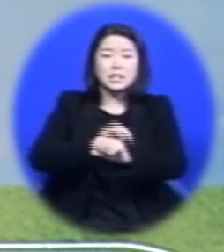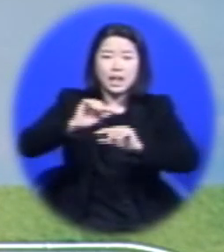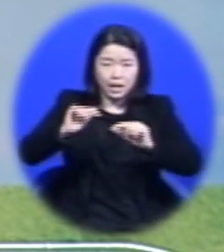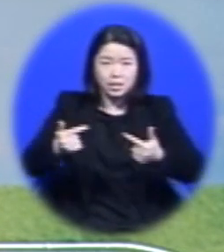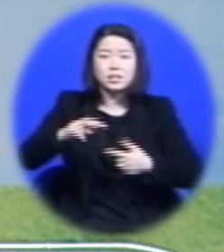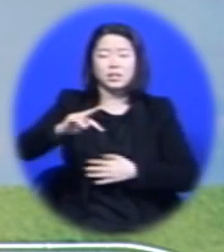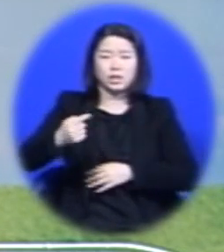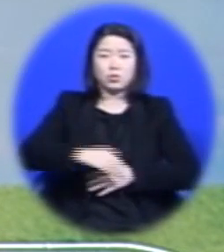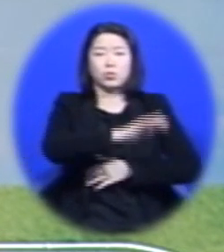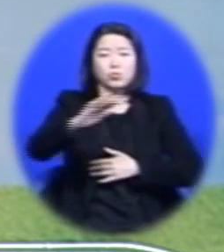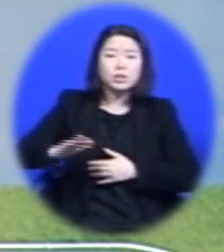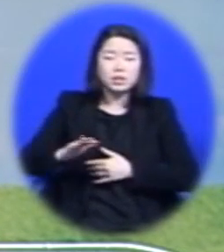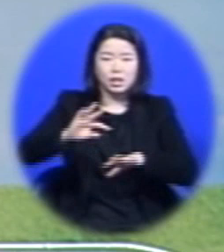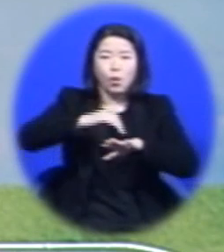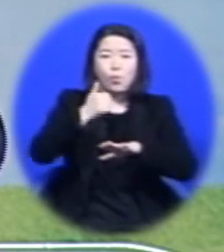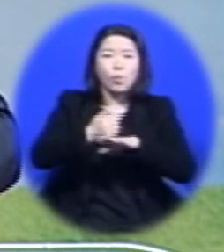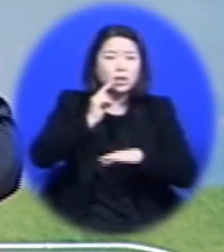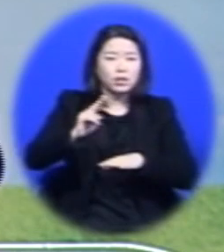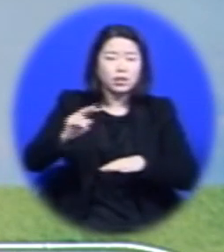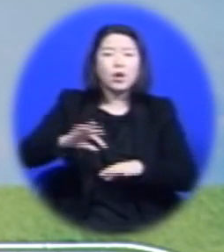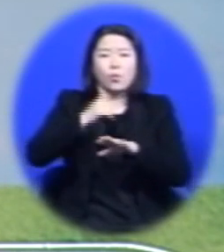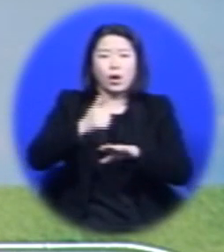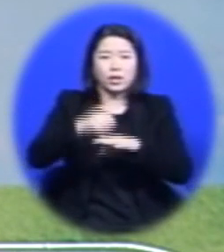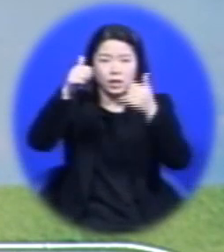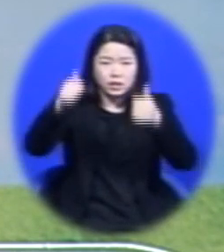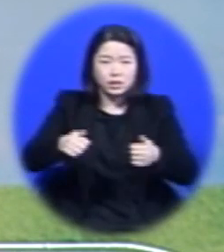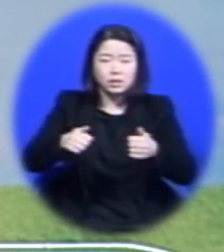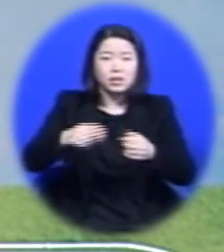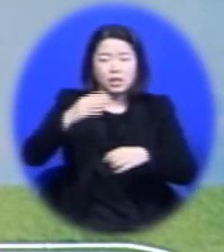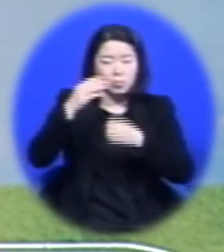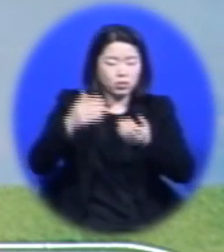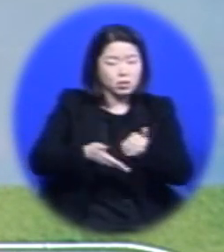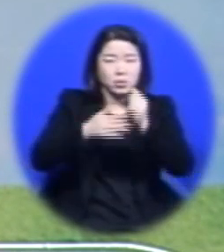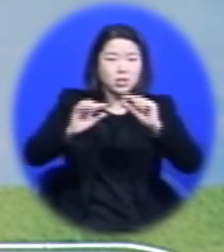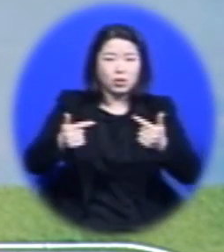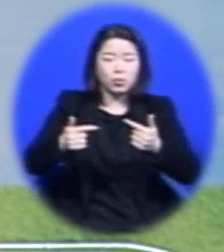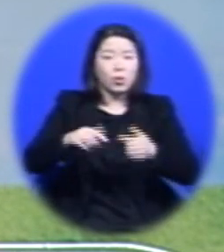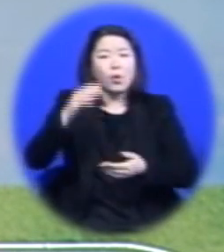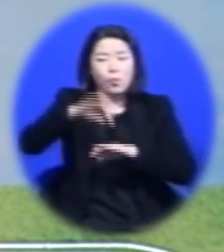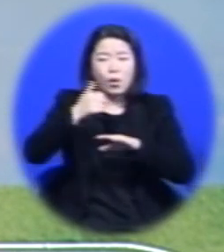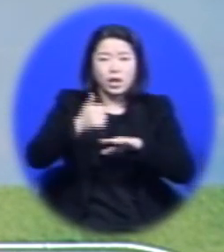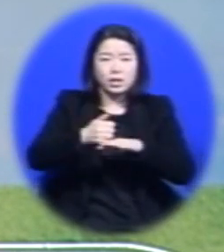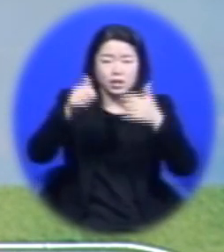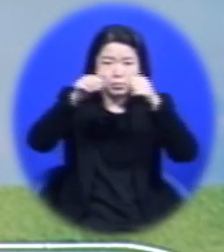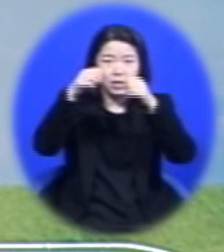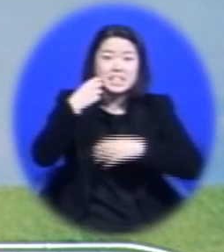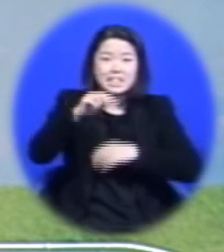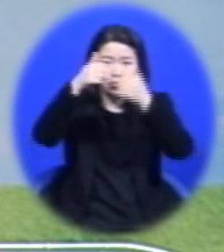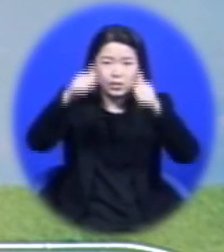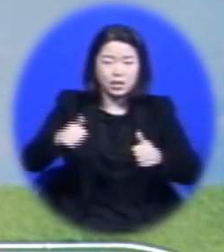우리는 왕이여 왕의 신들을 섬기지 도 아니하고 왕이 세우신 금 신상에 절하지 도 아니할 줄을